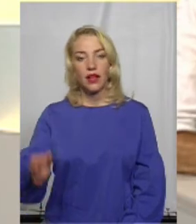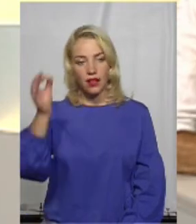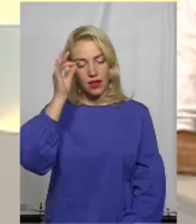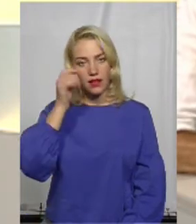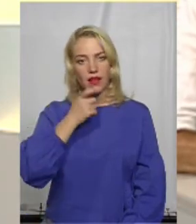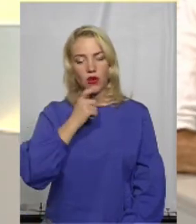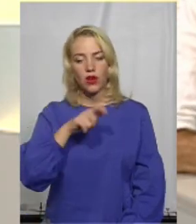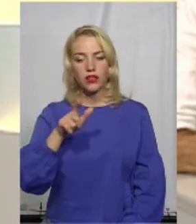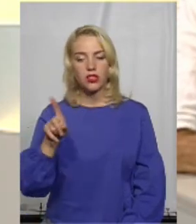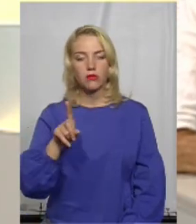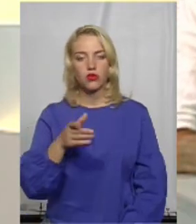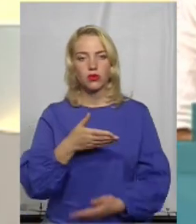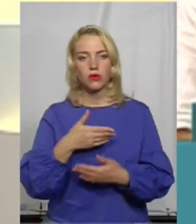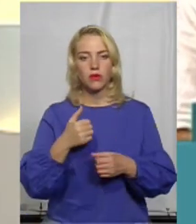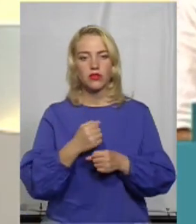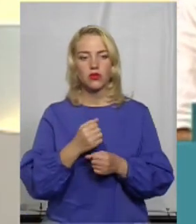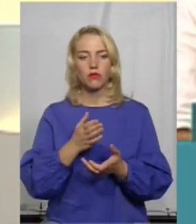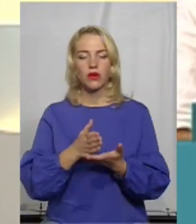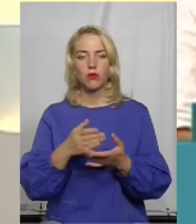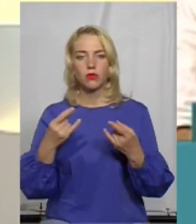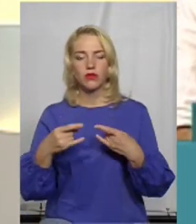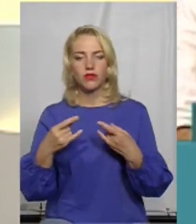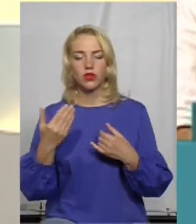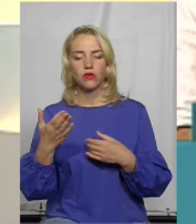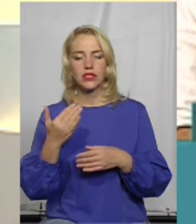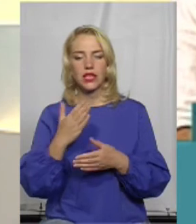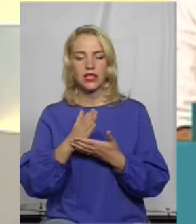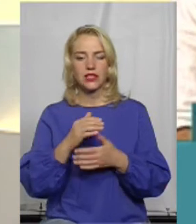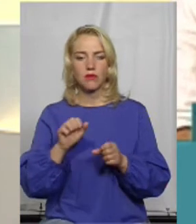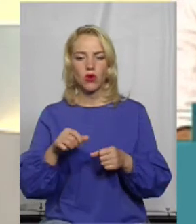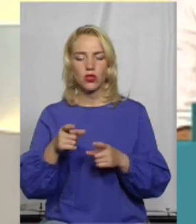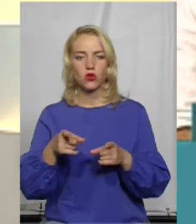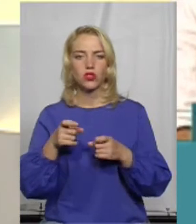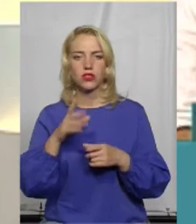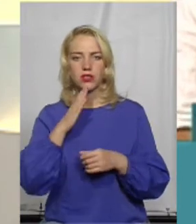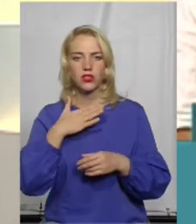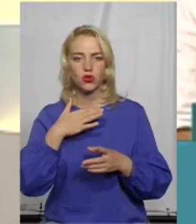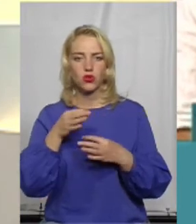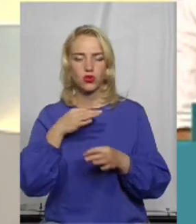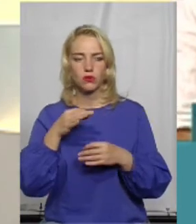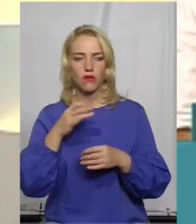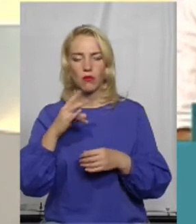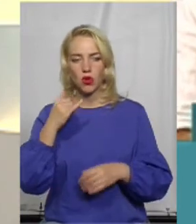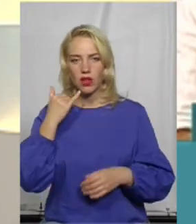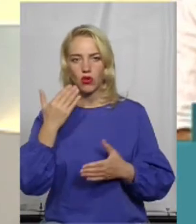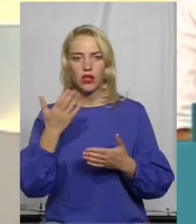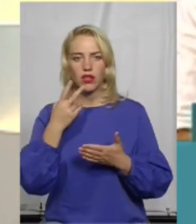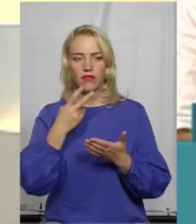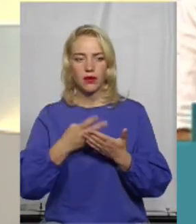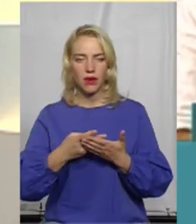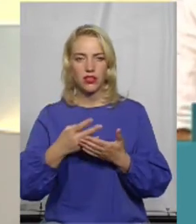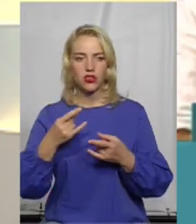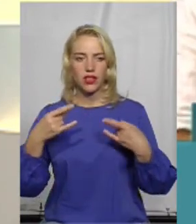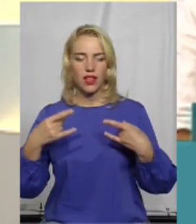Нагадаю глядачам, що ми працюємо у прямому ефірі і у вас є змога долучитися до нашої розмови по телефону, який ви